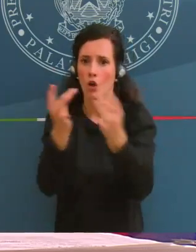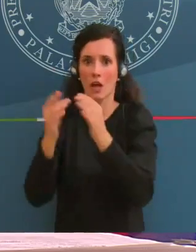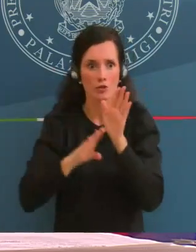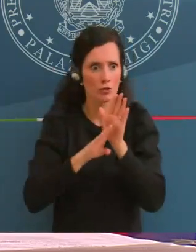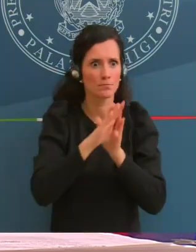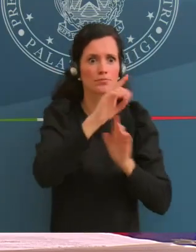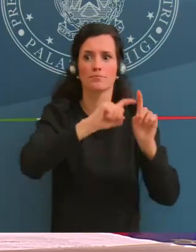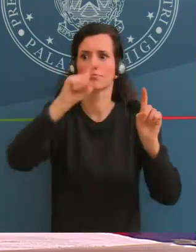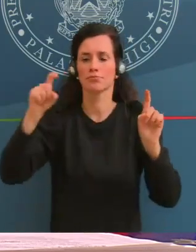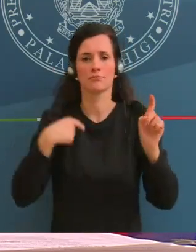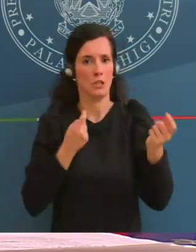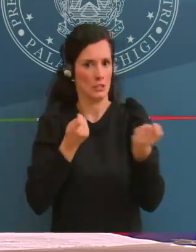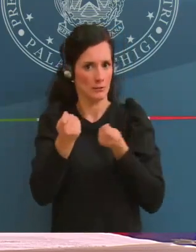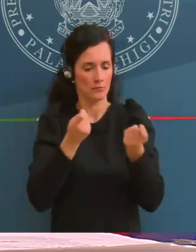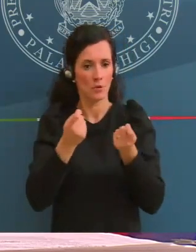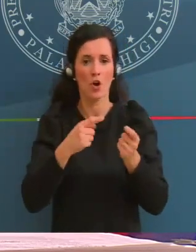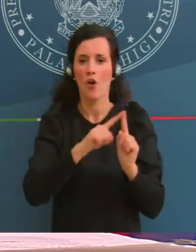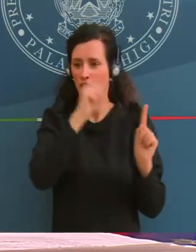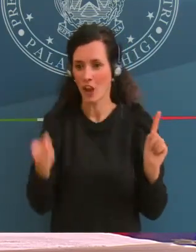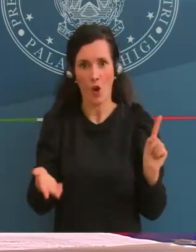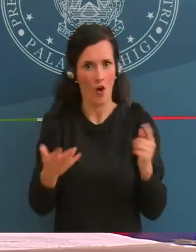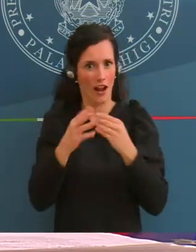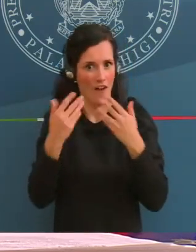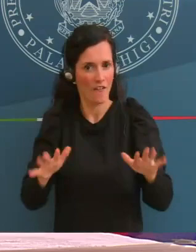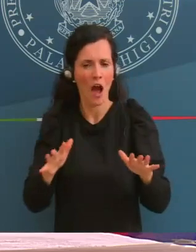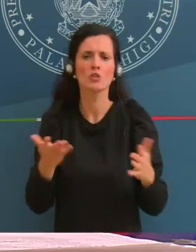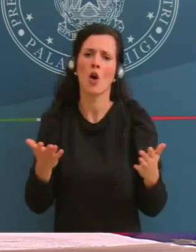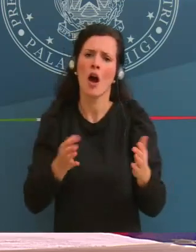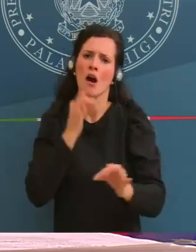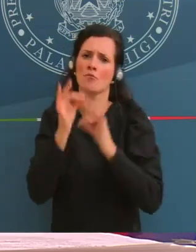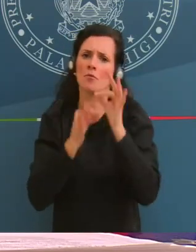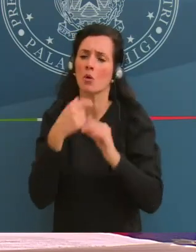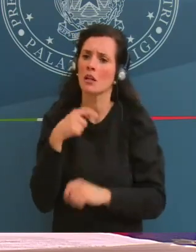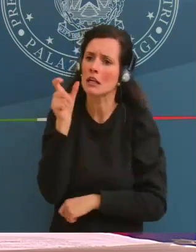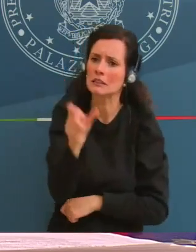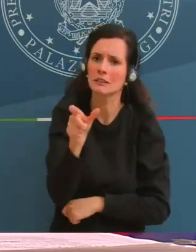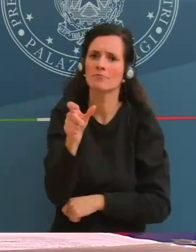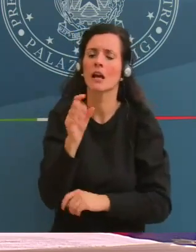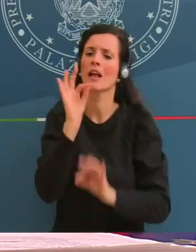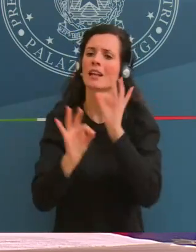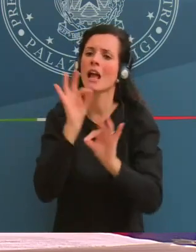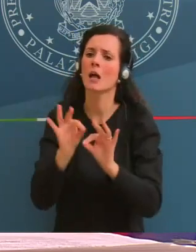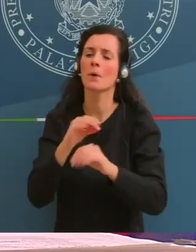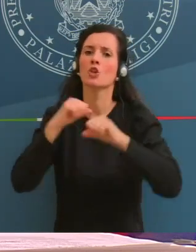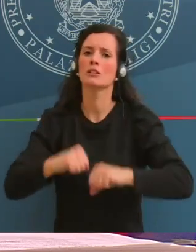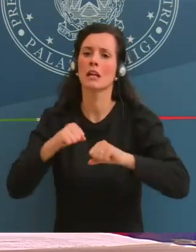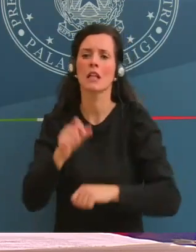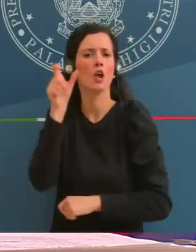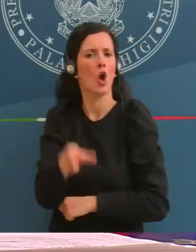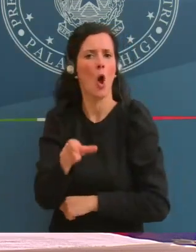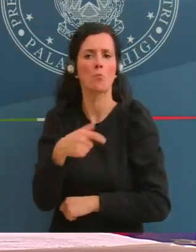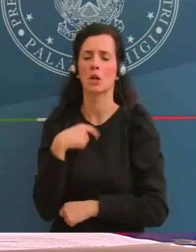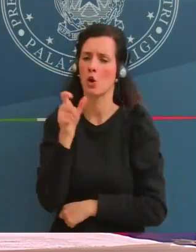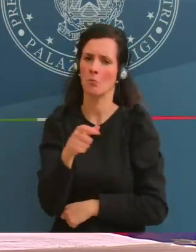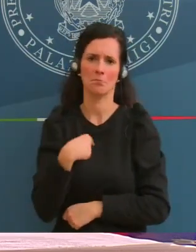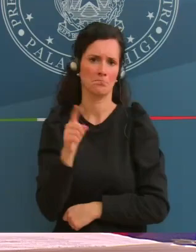obbligatorio e preferiamo assolutamente fino all'ultimo cercheremo di preservare la facoltà attività